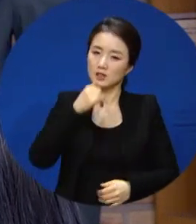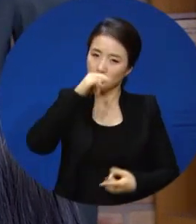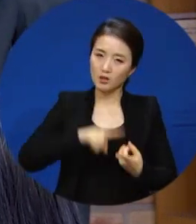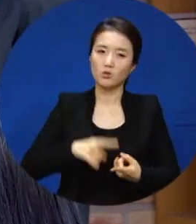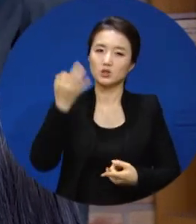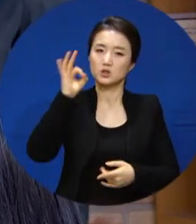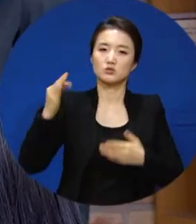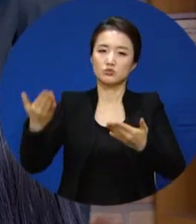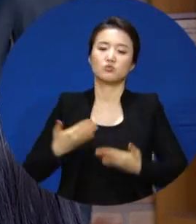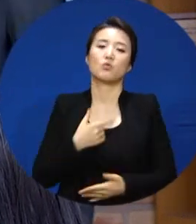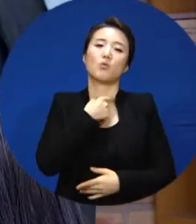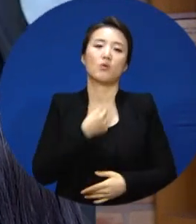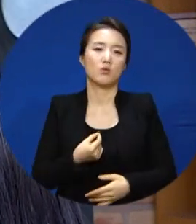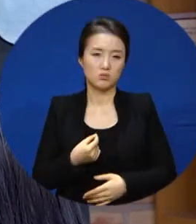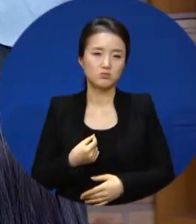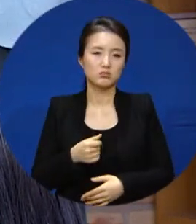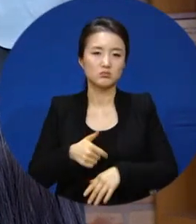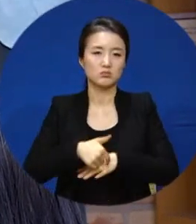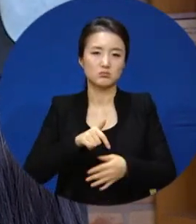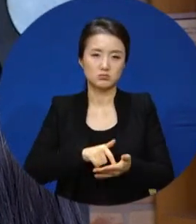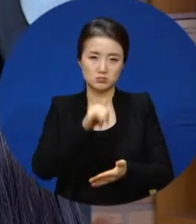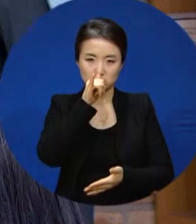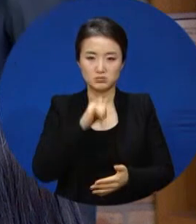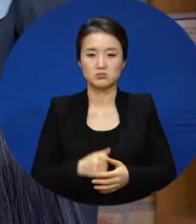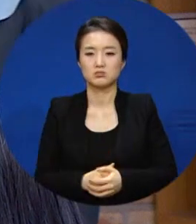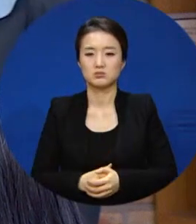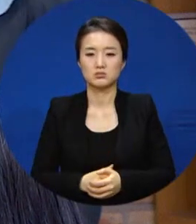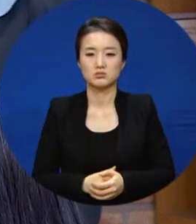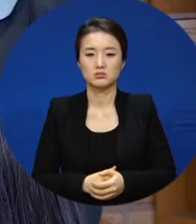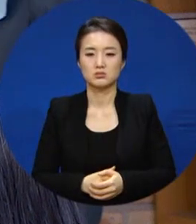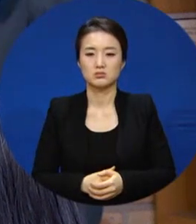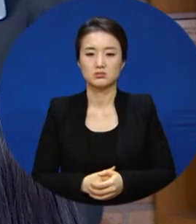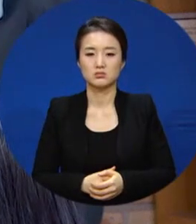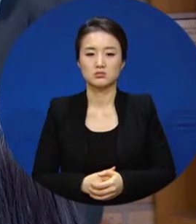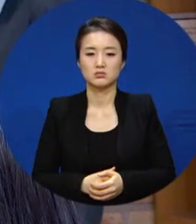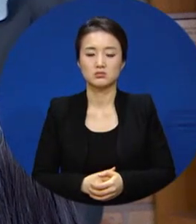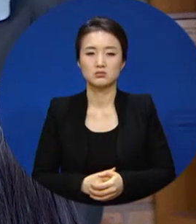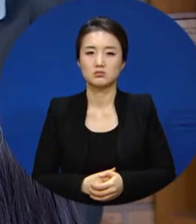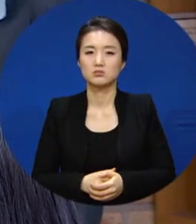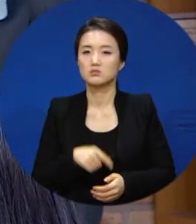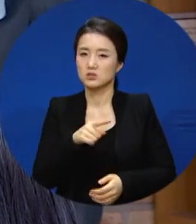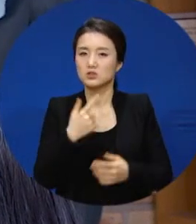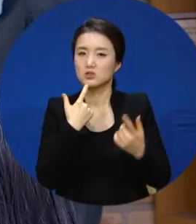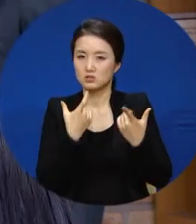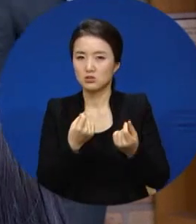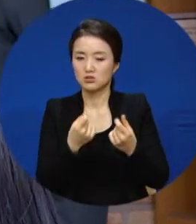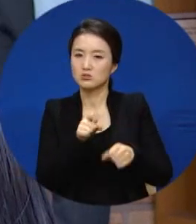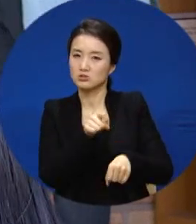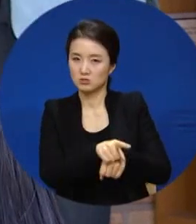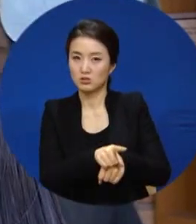분라쿠 손 주셨던 분 그 분은 이런 쪽을 좀 지향 하면 좀 수정 될 수가 있겠죠